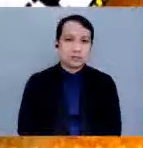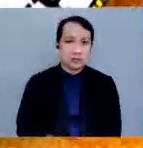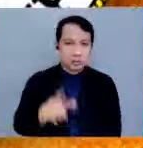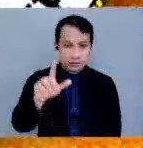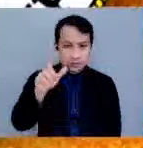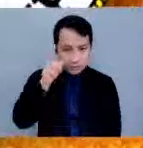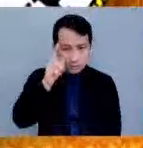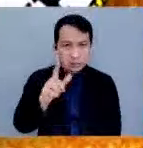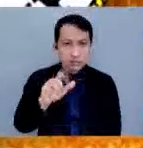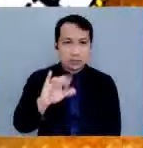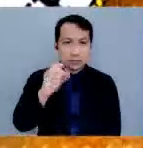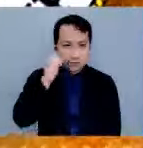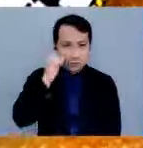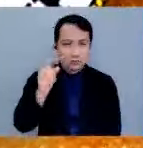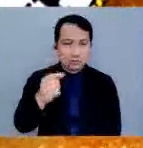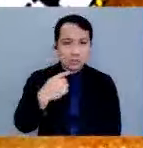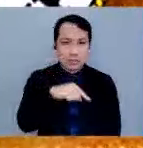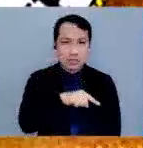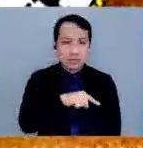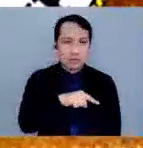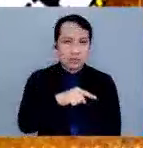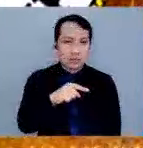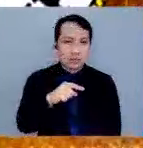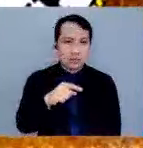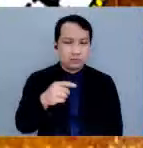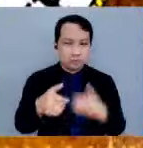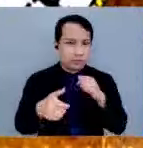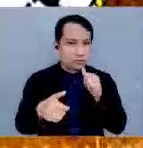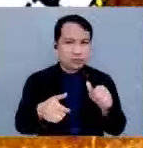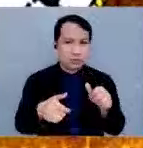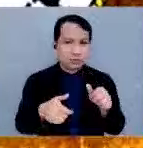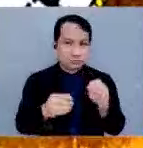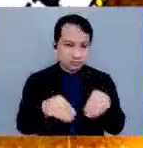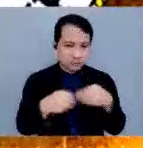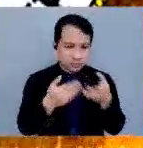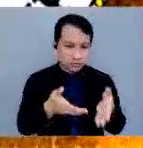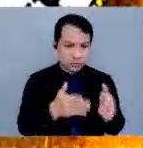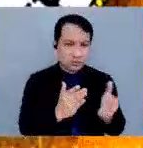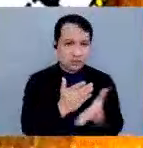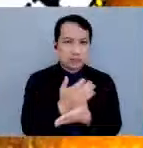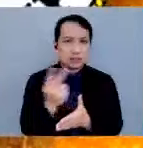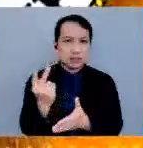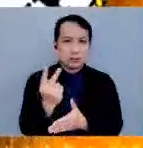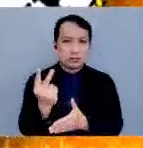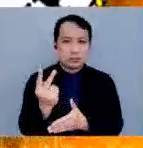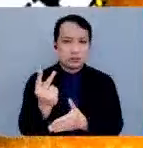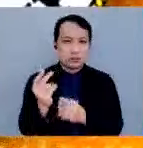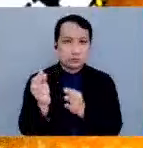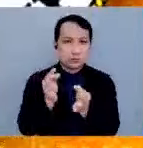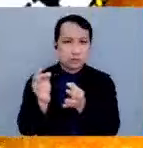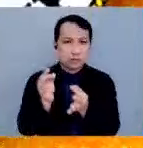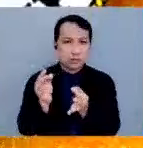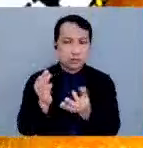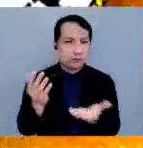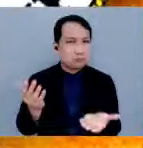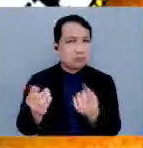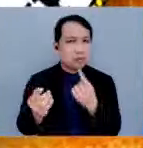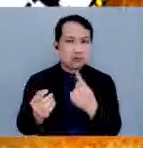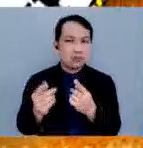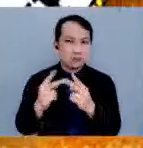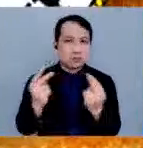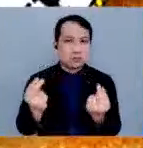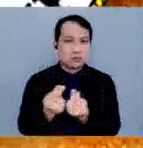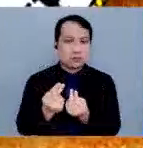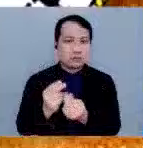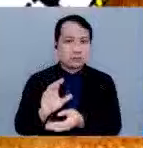Michael Yang, sinabi ng Korte Suprema na hindi raw nabigyan ng pagkakataon ang dalawa na magpaliwanag. Wala rin daw sa posisyon ng Senado